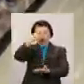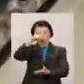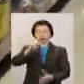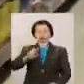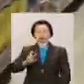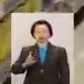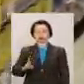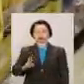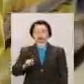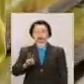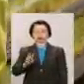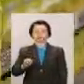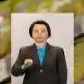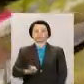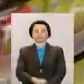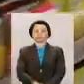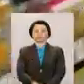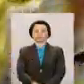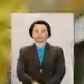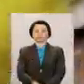RTM.